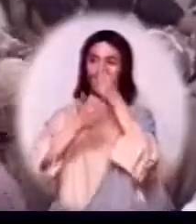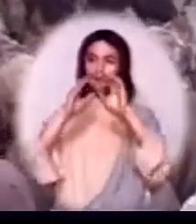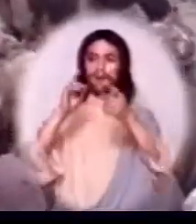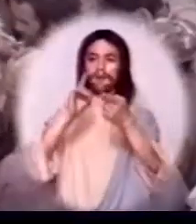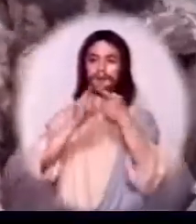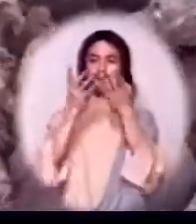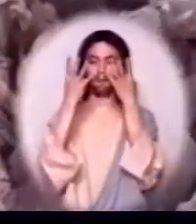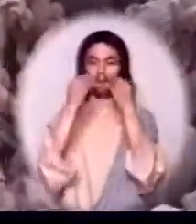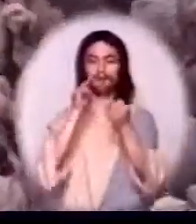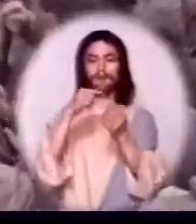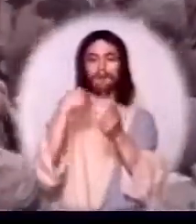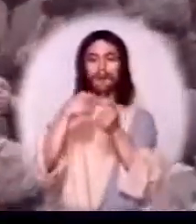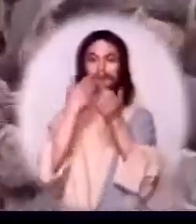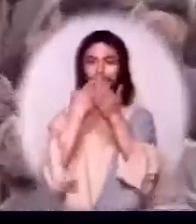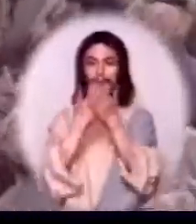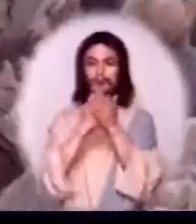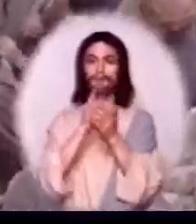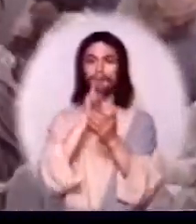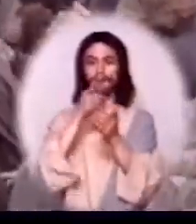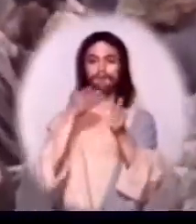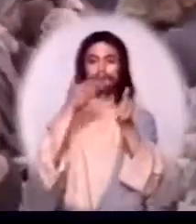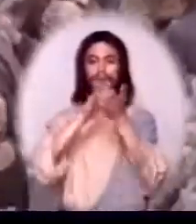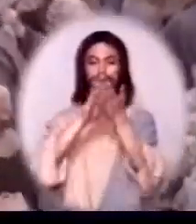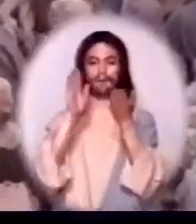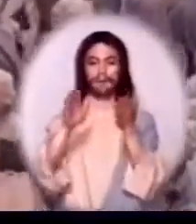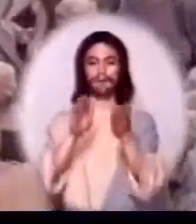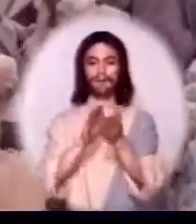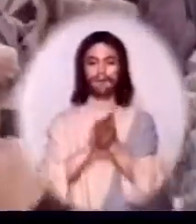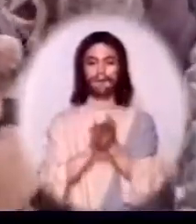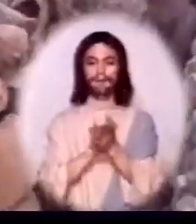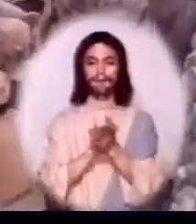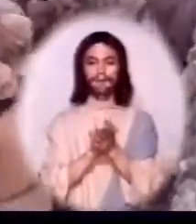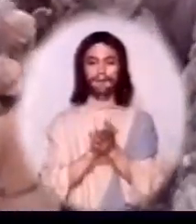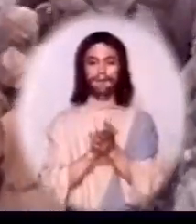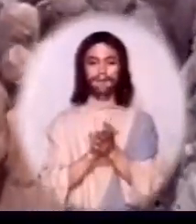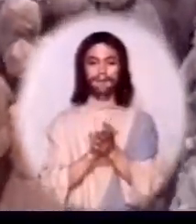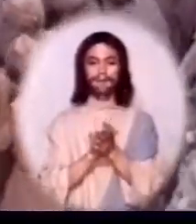하나님의 나라에 대해 더 많은 것을 가르쳐달라고 요청하기도 했습니다.